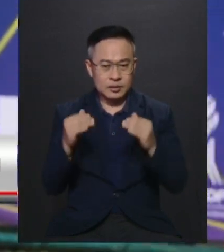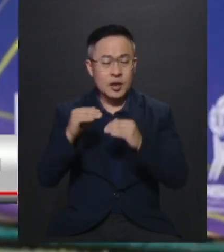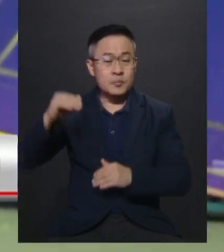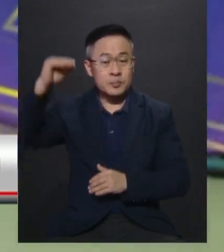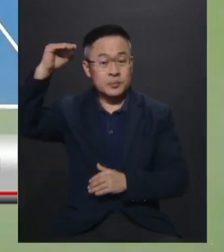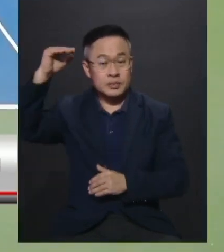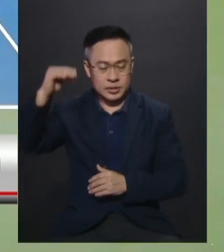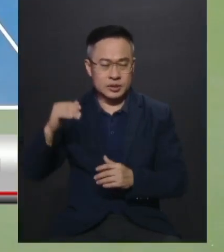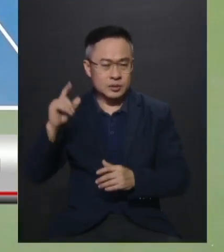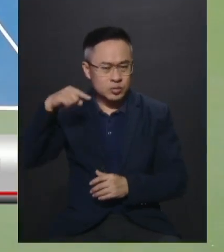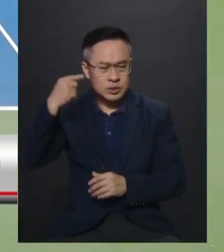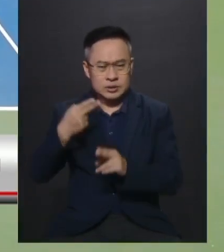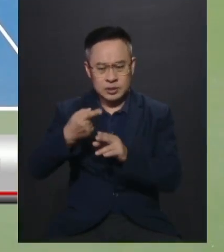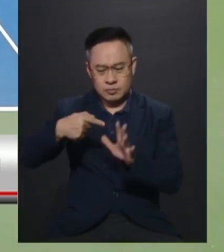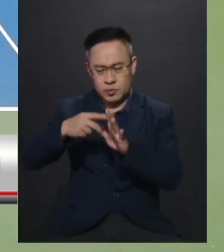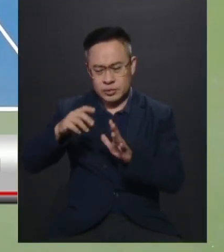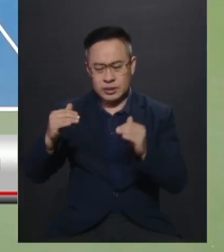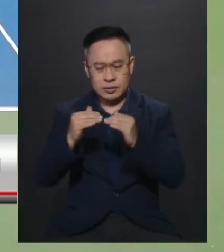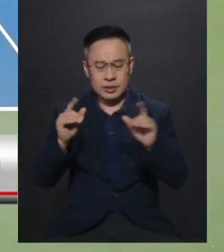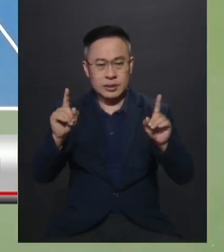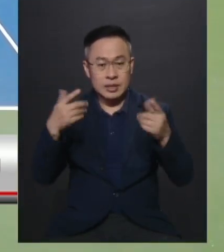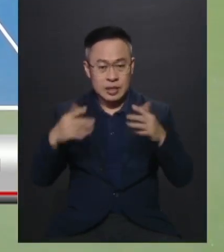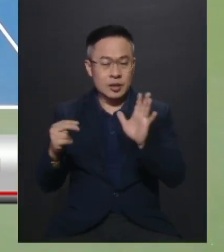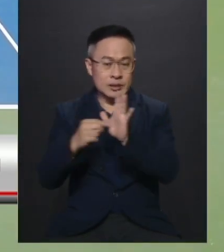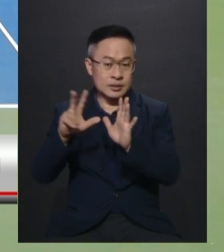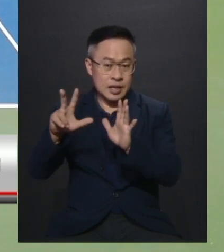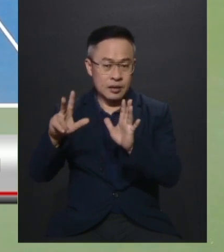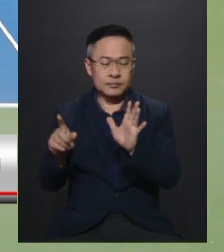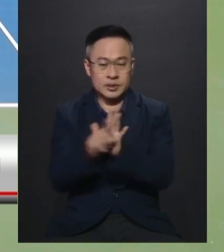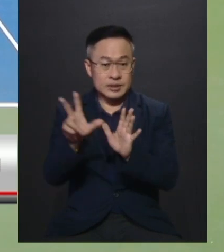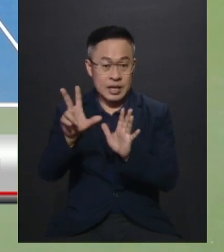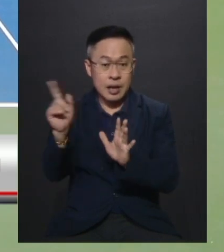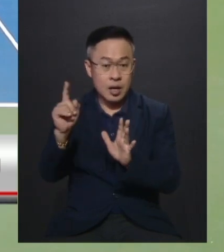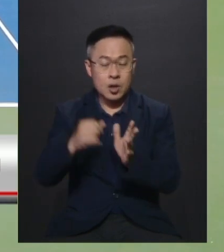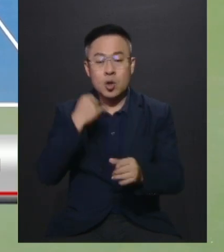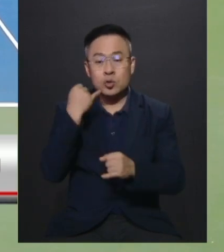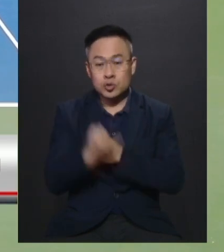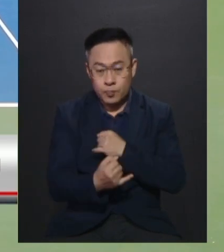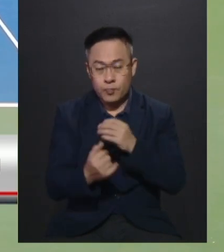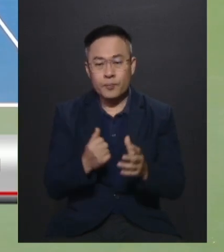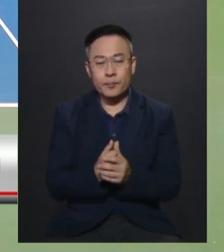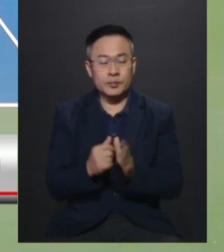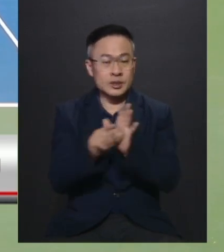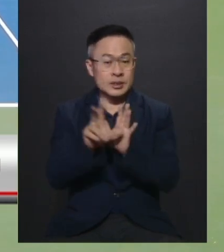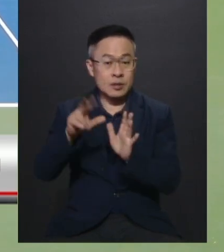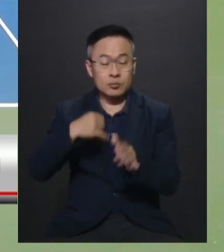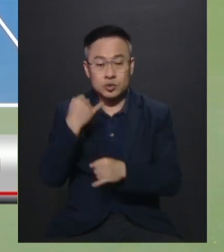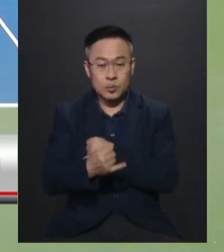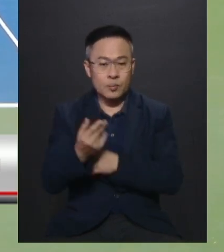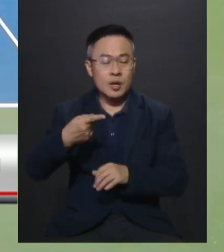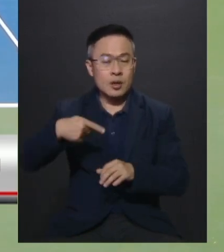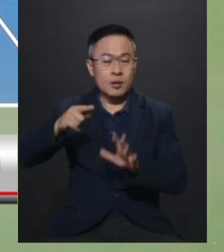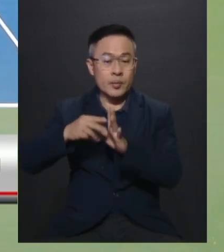ได้บ้างก็เลยเสมอกัน 1-1 เซตต้องไปตัดสินกันในเซตที่3เซตสุดท้ายค่ะผลปรากฏว่าในเซตสุดท้ายนะคะภ